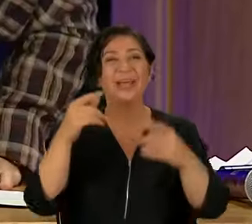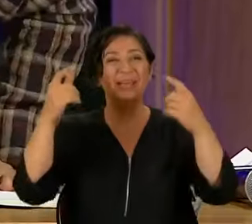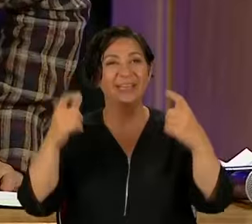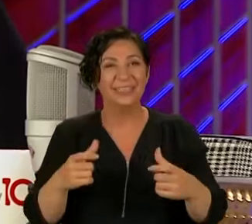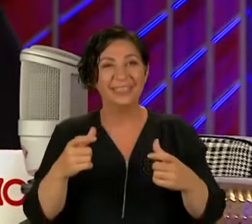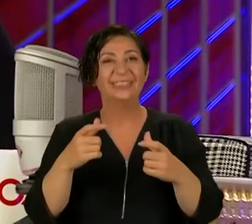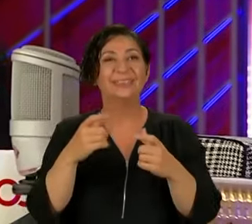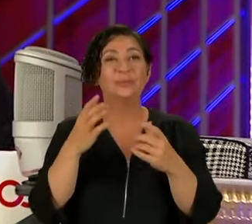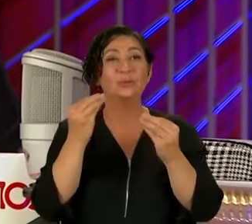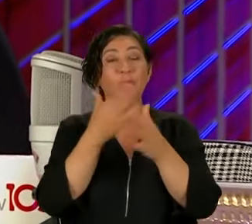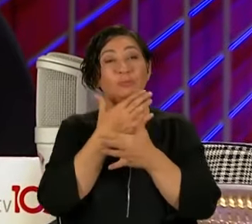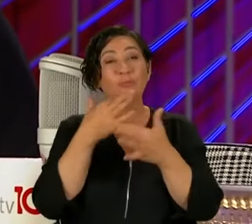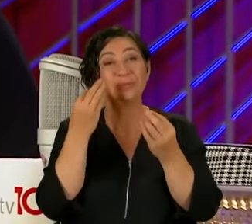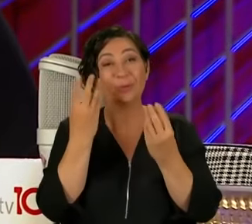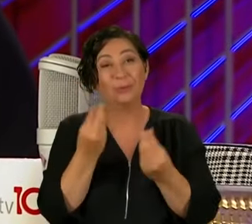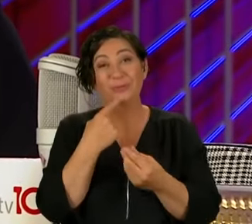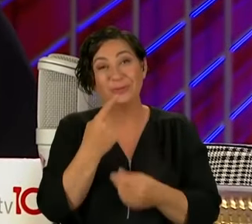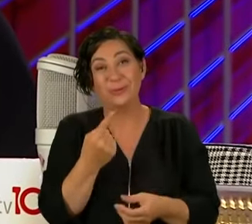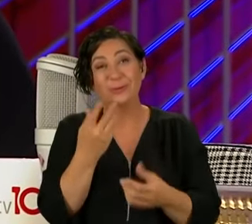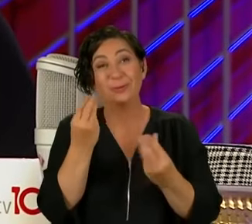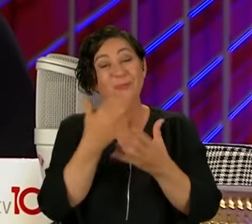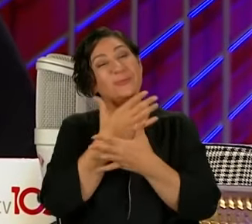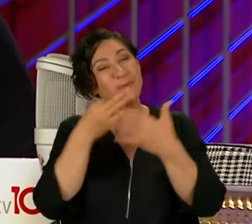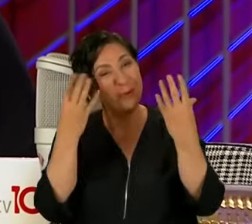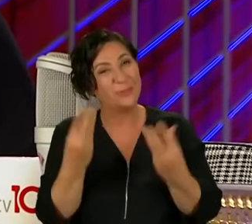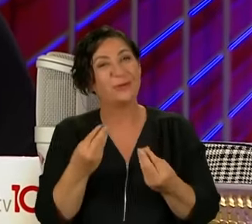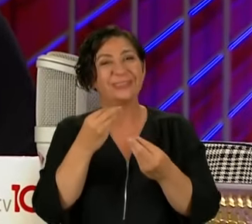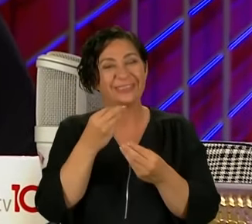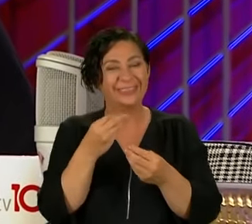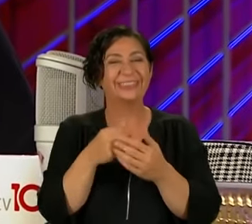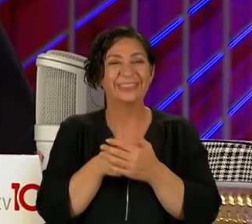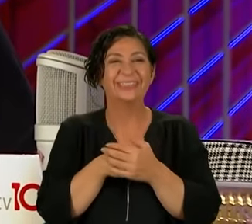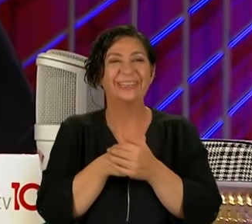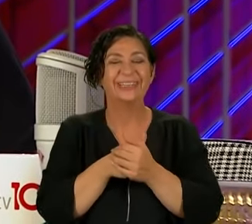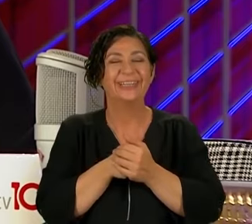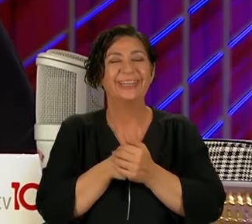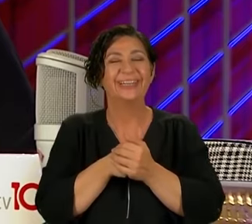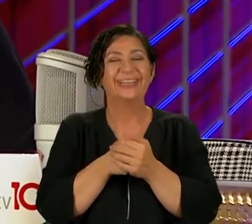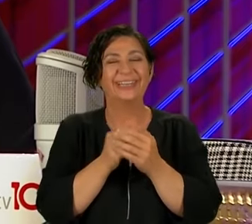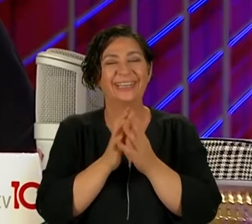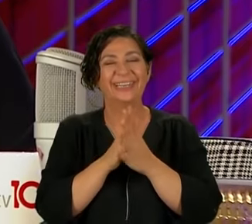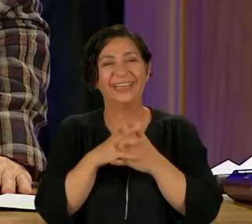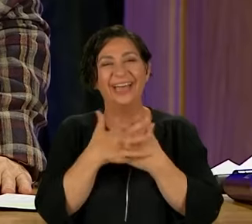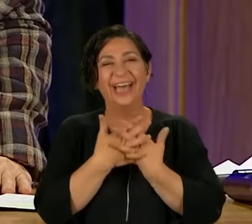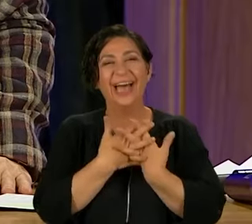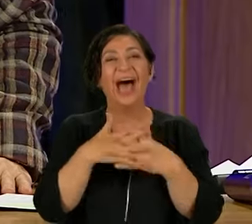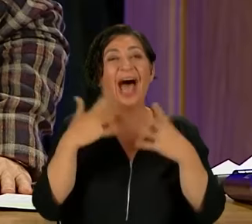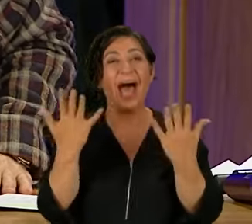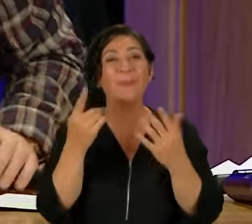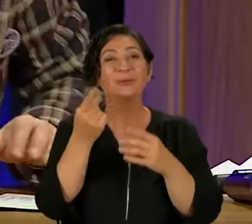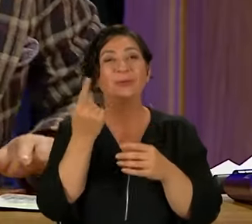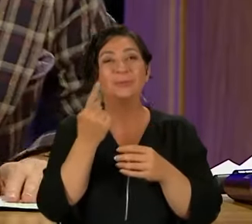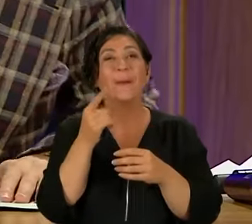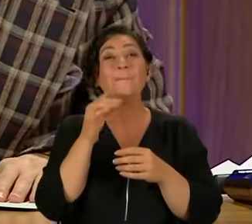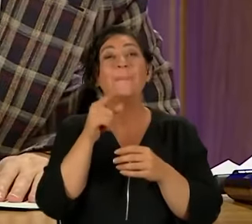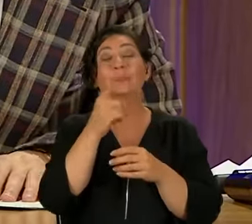mekanlarda falan. Çok ama... mutlu oldu diyorlar mı onlar da acaba? Buradaydı, çok mutlu oldu performansınızdan etkili. Ama, ama şöyle bir şey var.